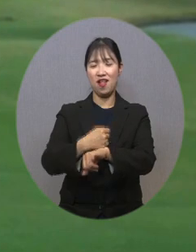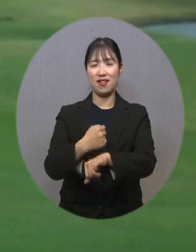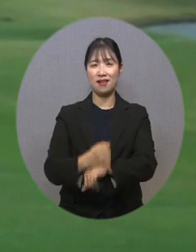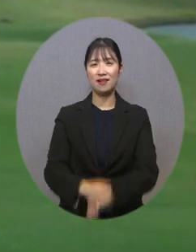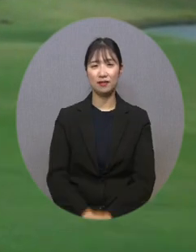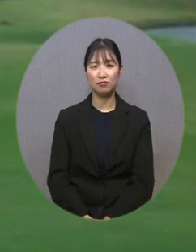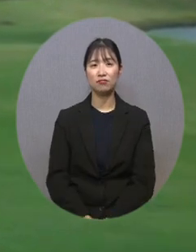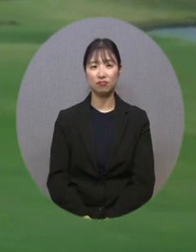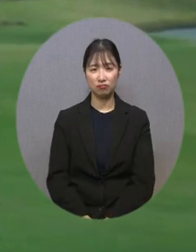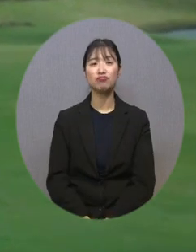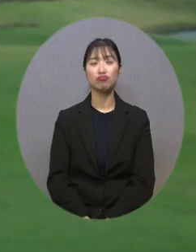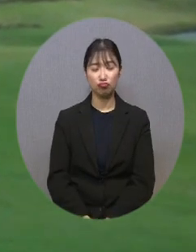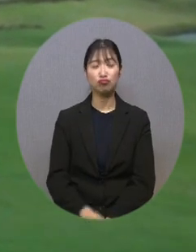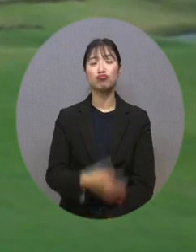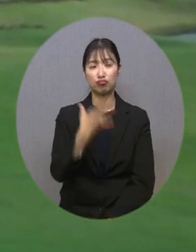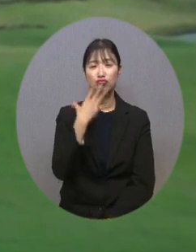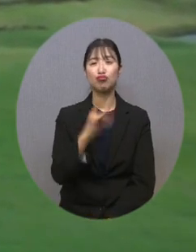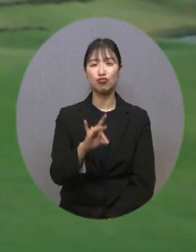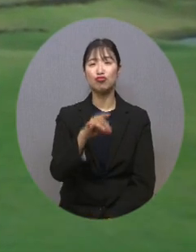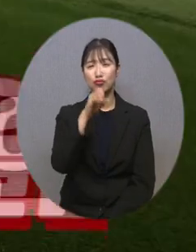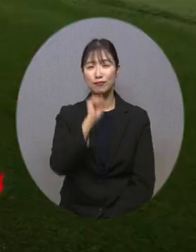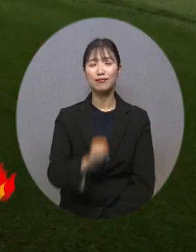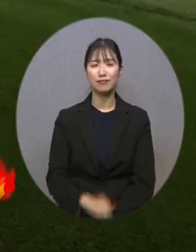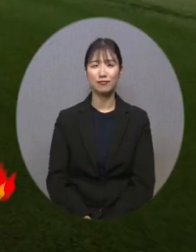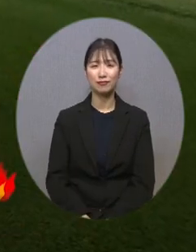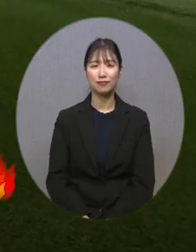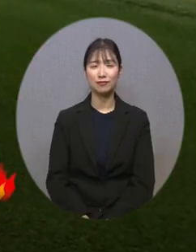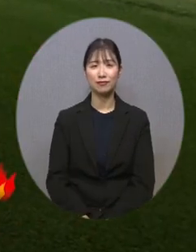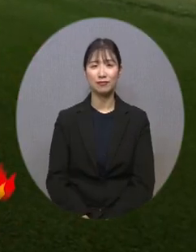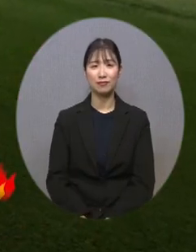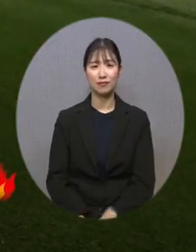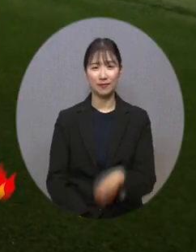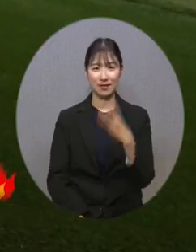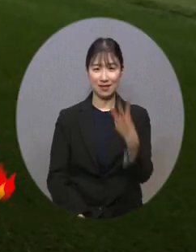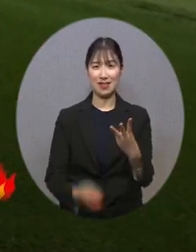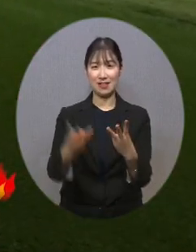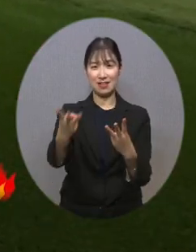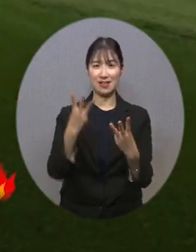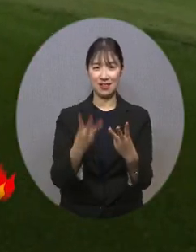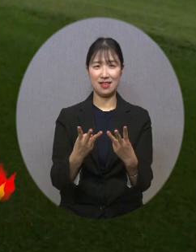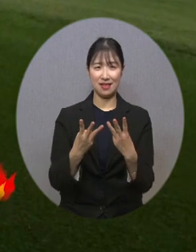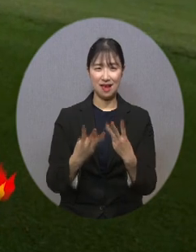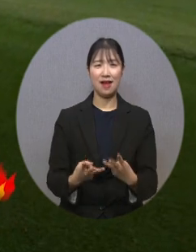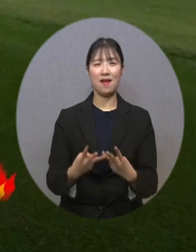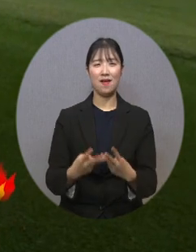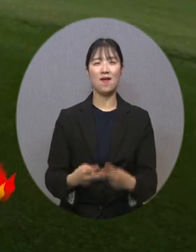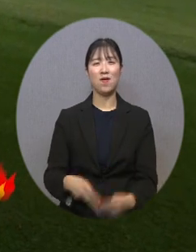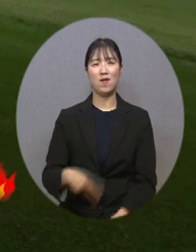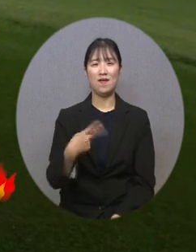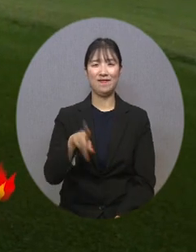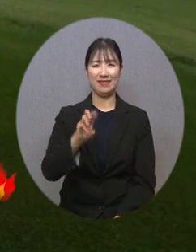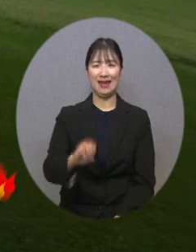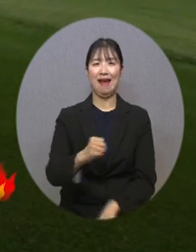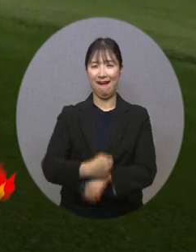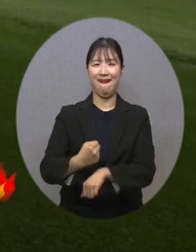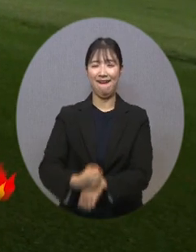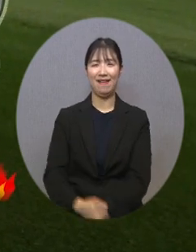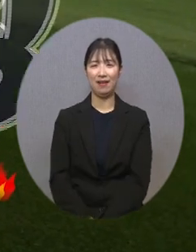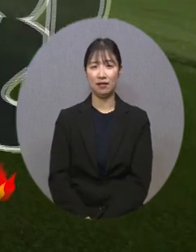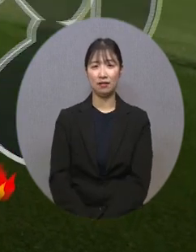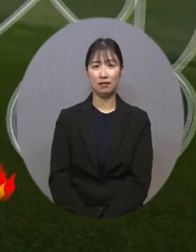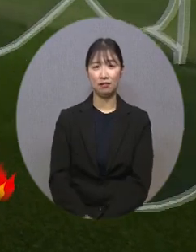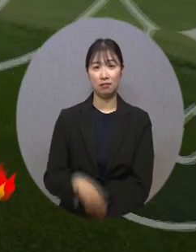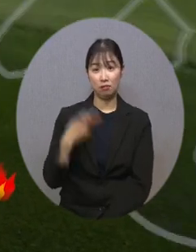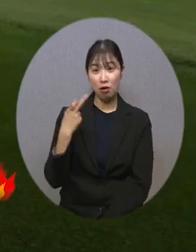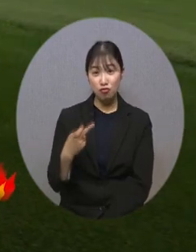당연하죠. 받습니다. 콜? 네. 콜. 그리고 세 장 이거 걸고 땅 치겠습니다. 땅. 열두